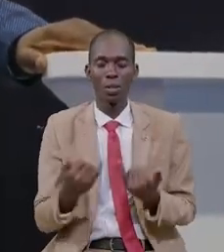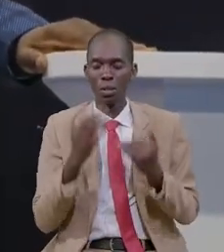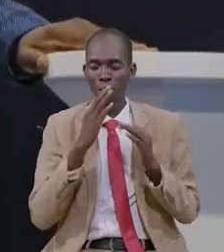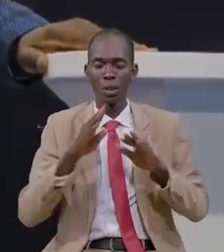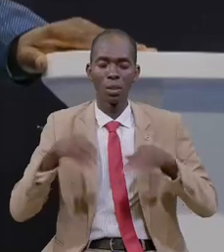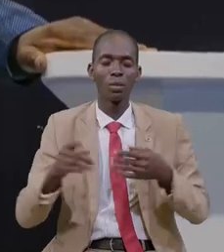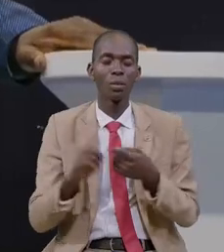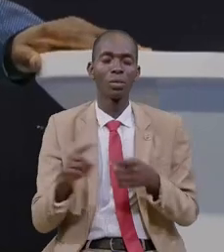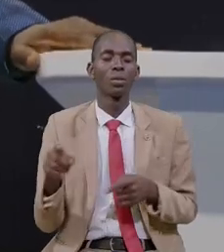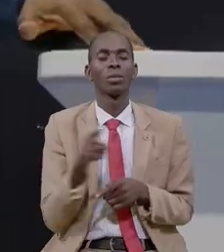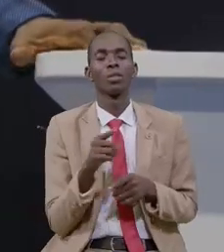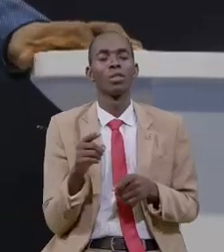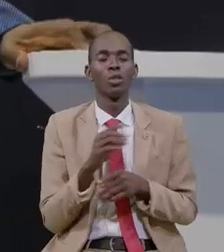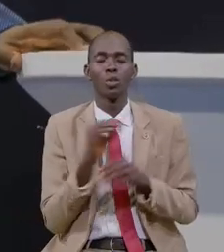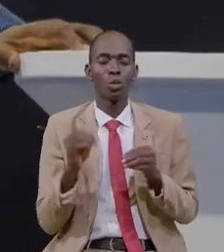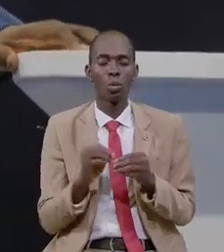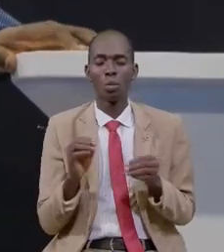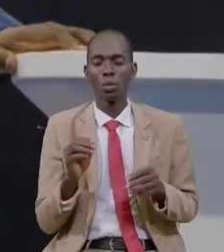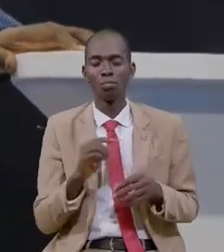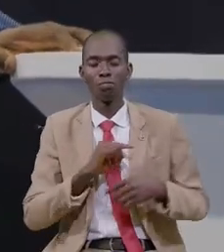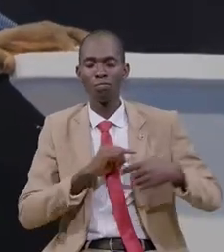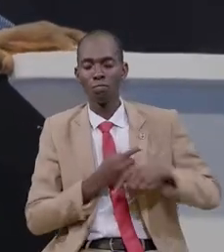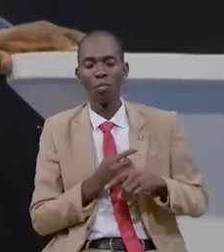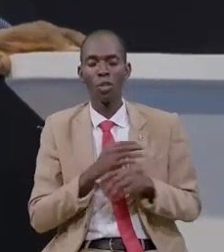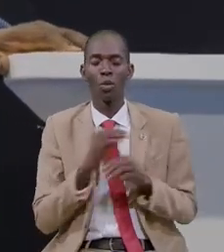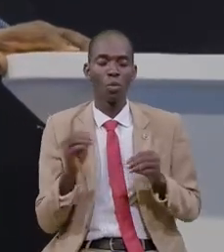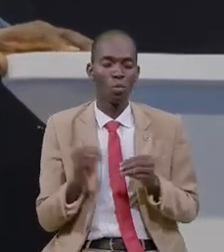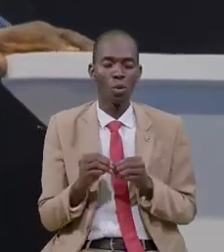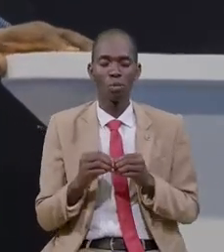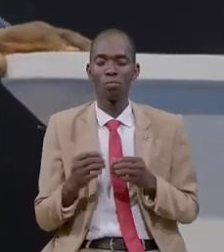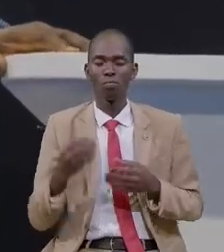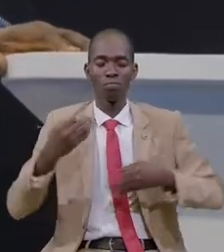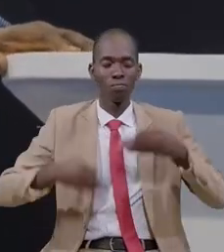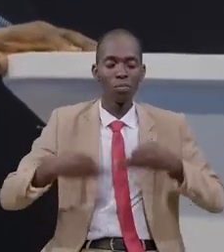été accordée. Plus de culpabilité, plus de condamnation,